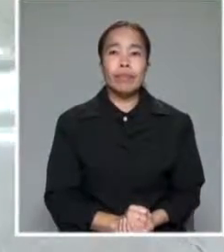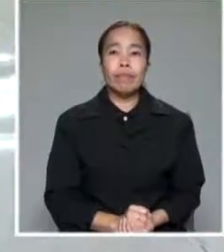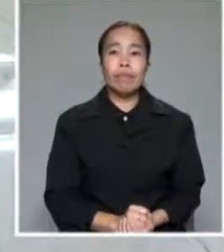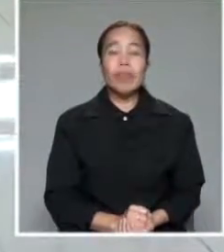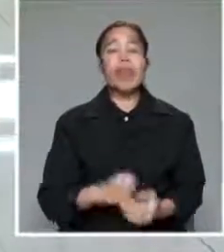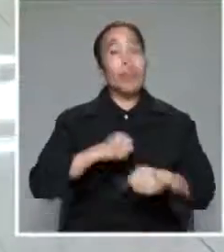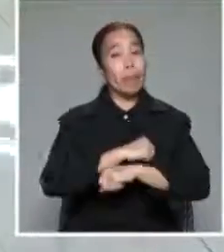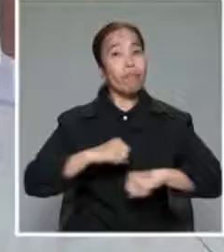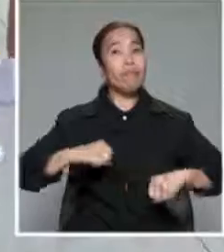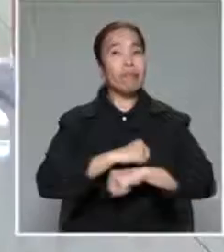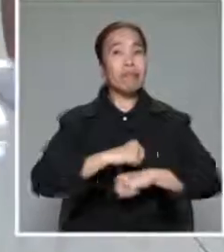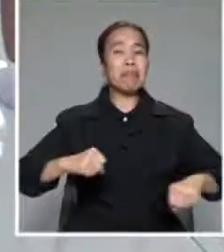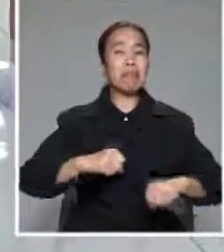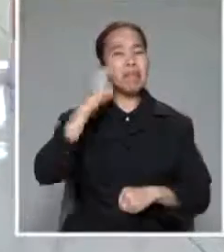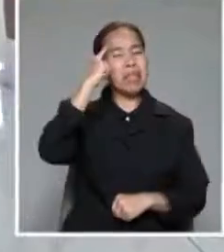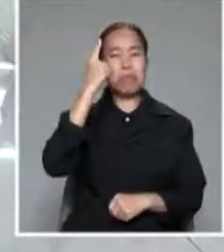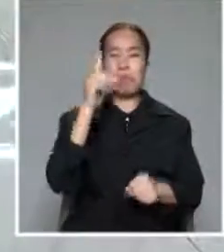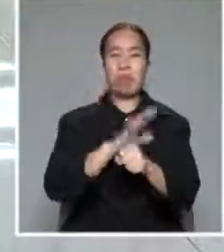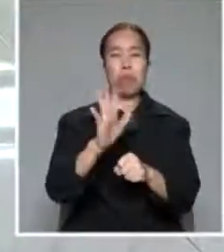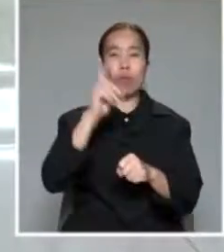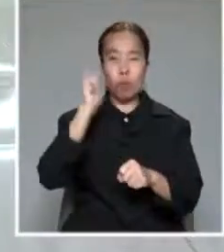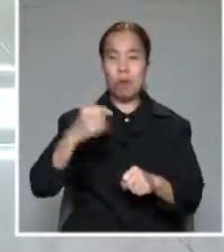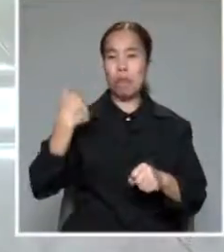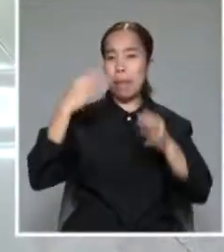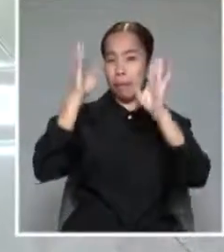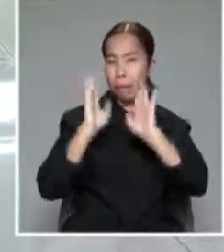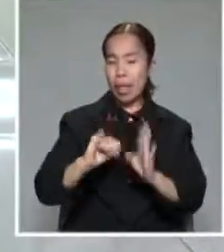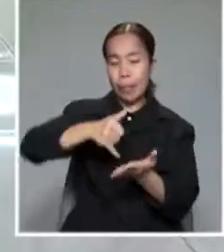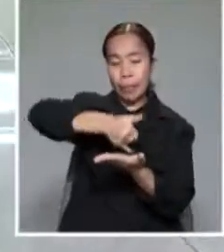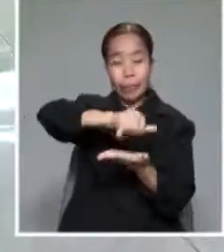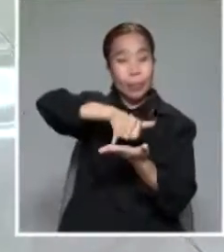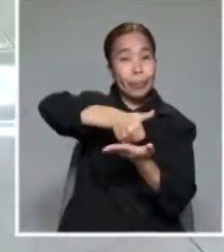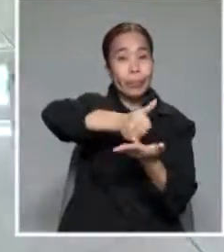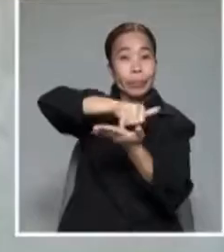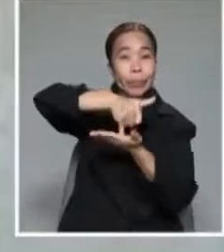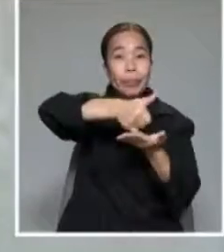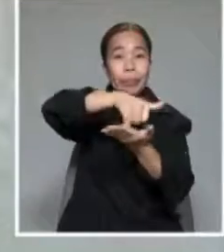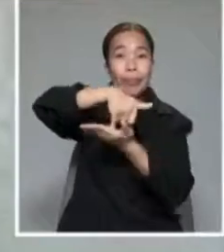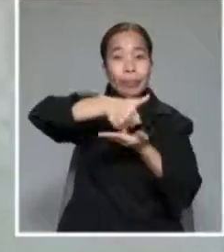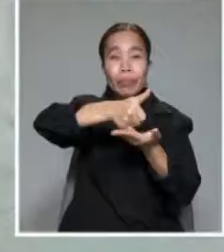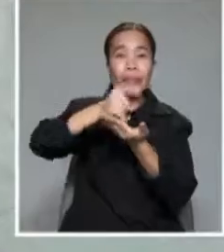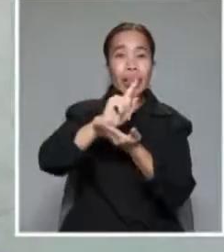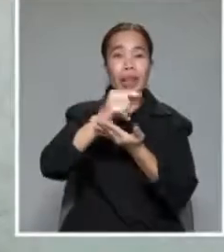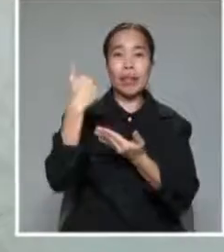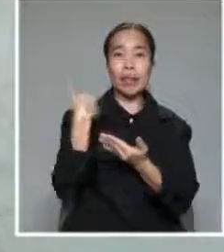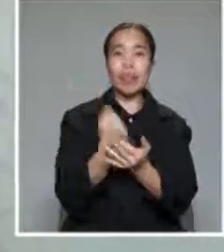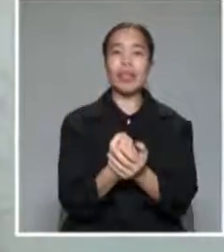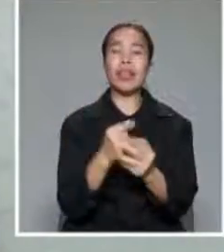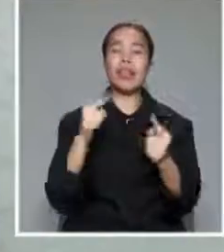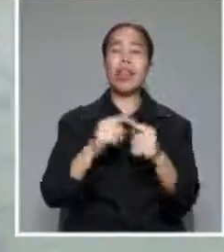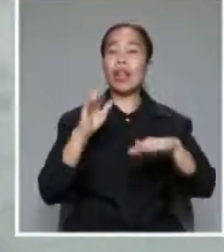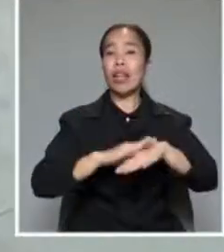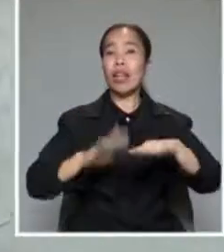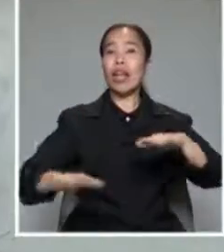ออกกำลังกายอย่างเดียวคงไม่พอต้องมาพร้อมลีลาหมุน360องศาอย่างเด็กๆชั้นอนุบาล